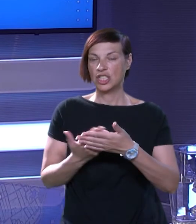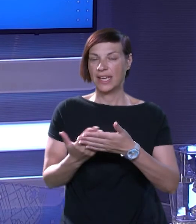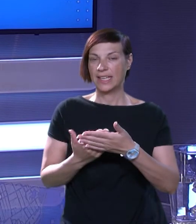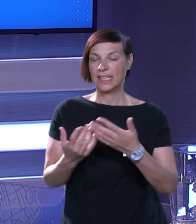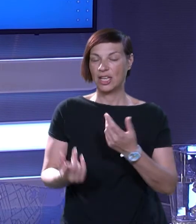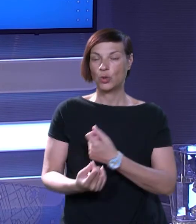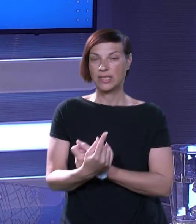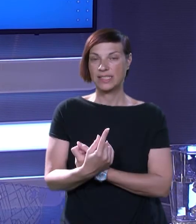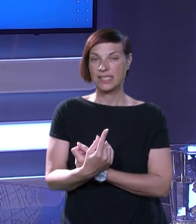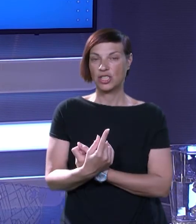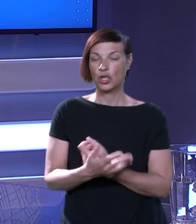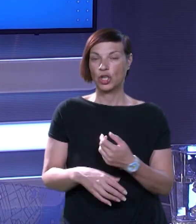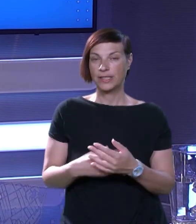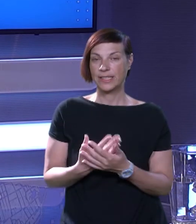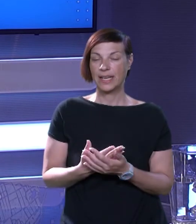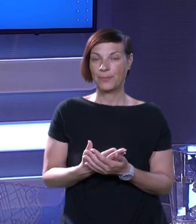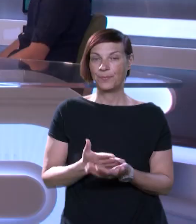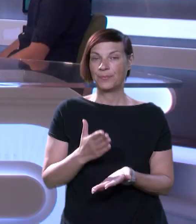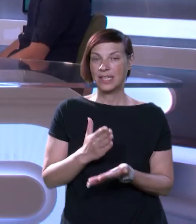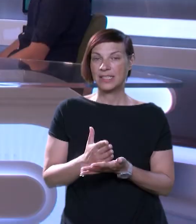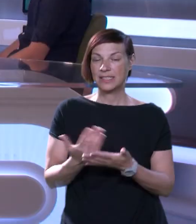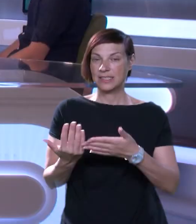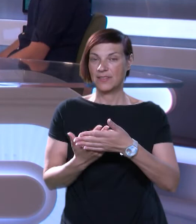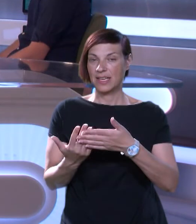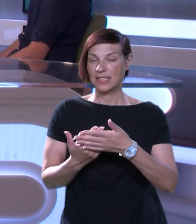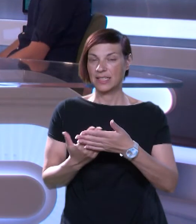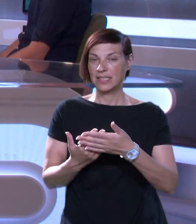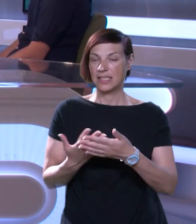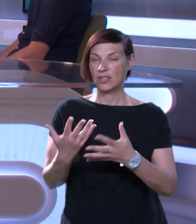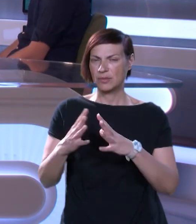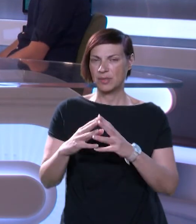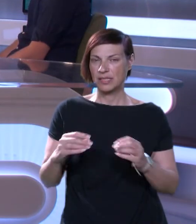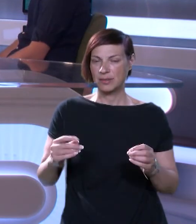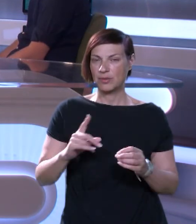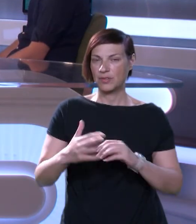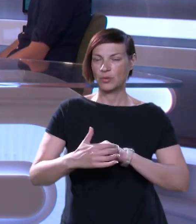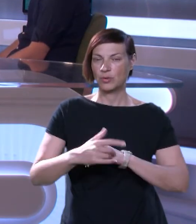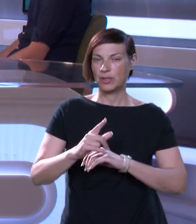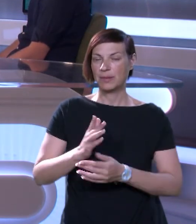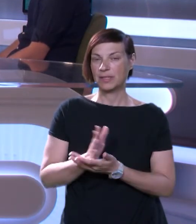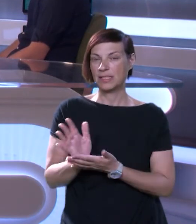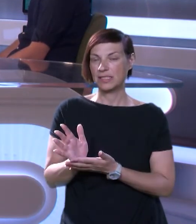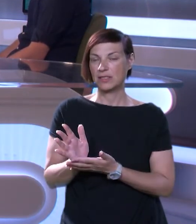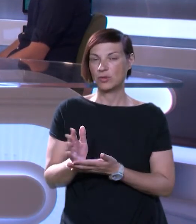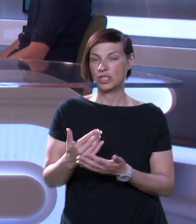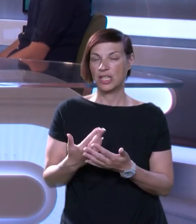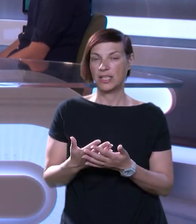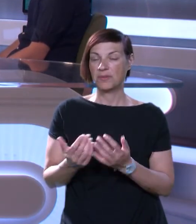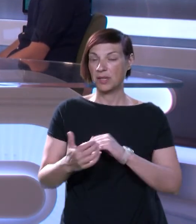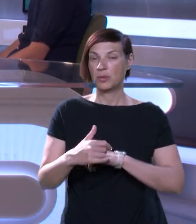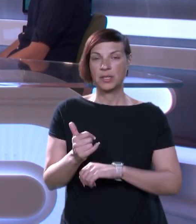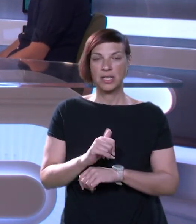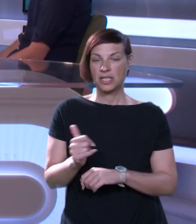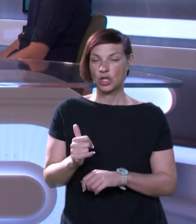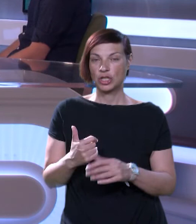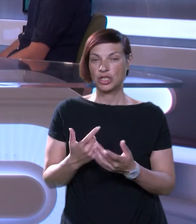ikad koja se dogodila. Znači, oni su sva ta kina koja su bila zapuštena, vi u Dubrovniku nemate taj slučaj jer kinematografi Dubrovnik